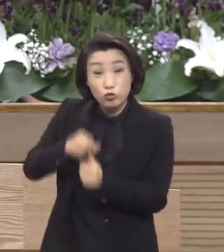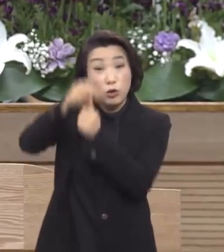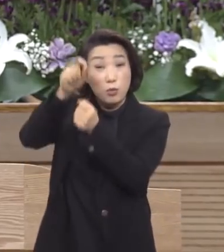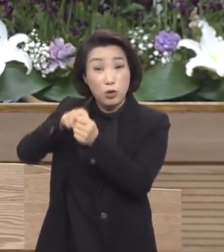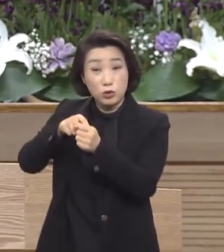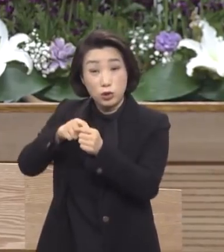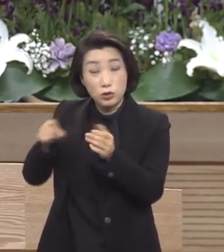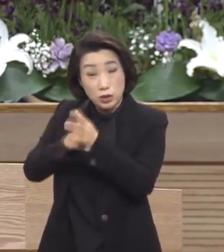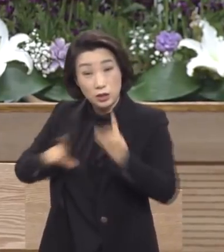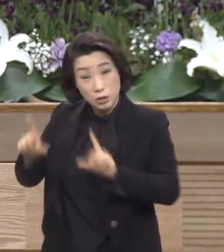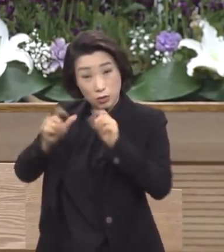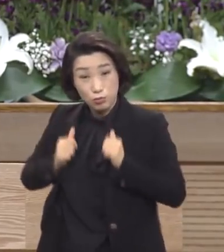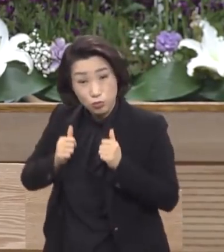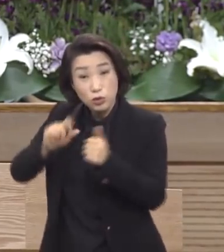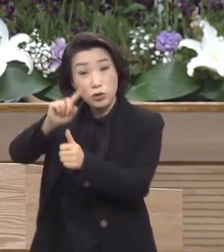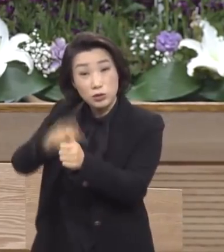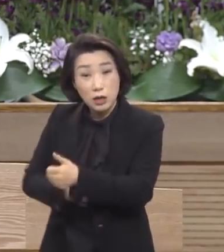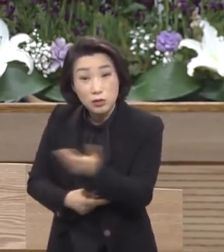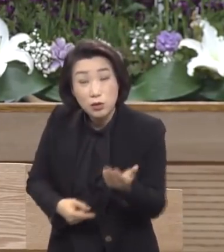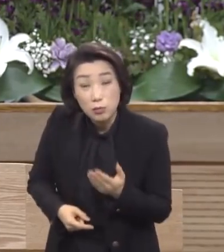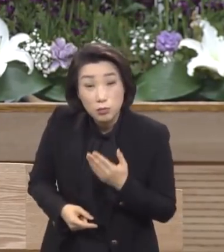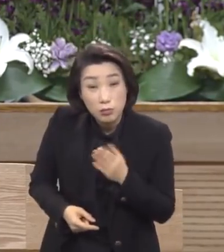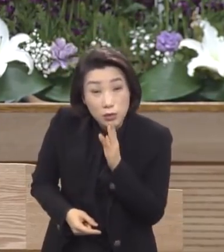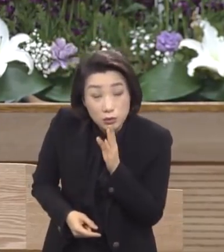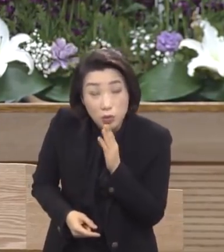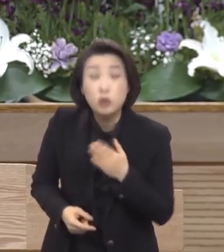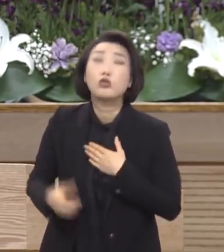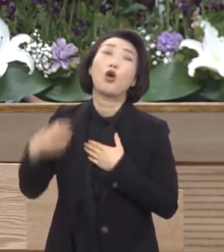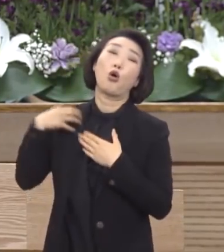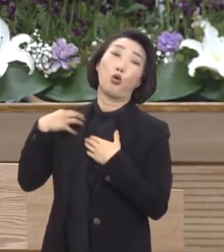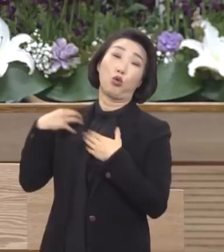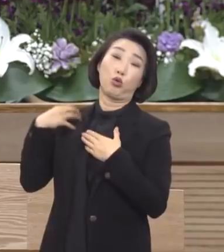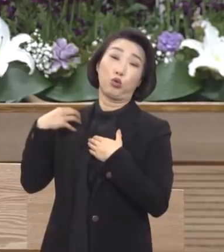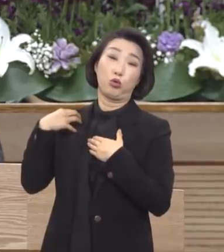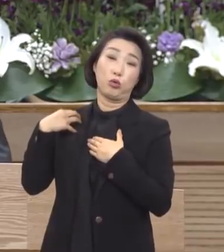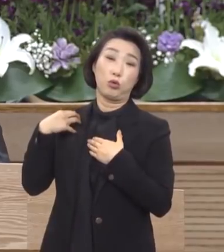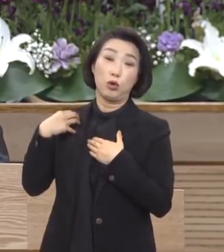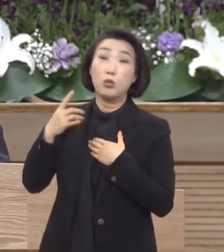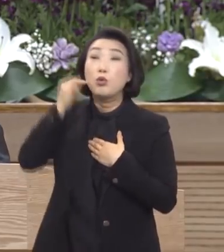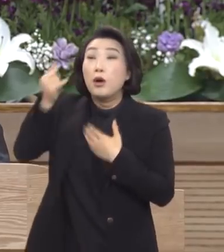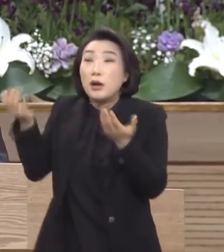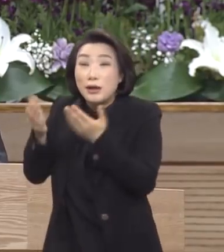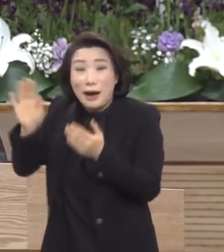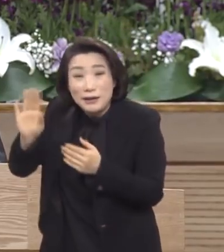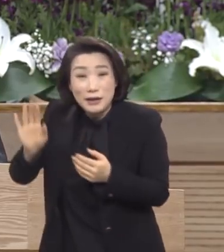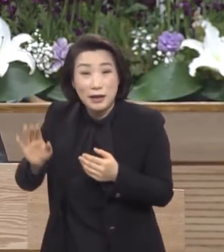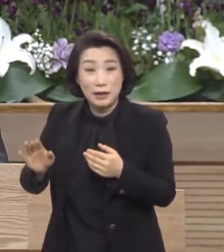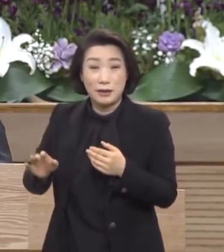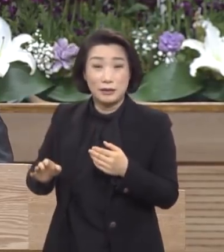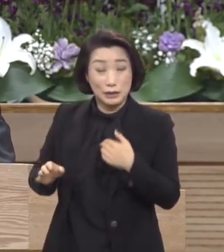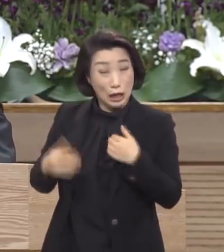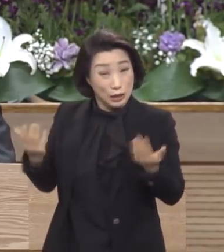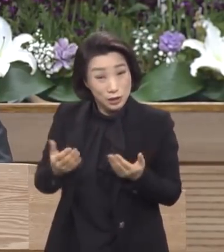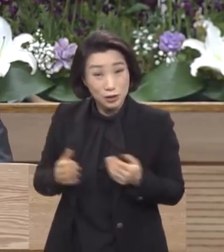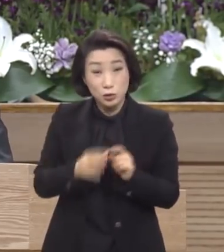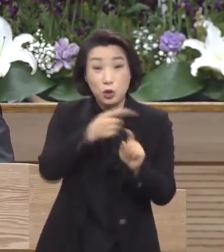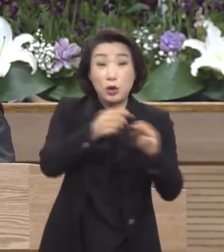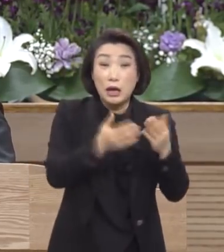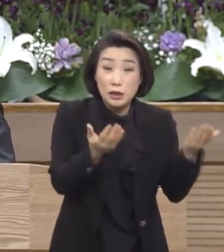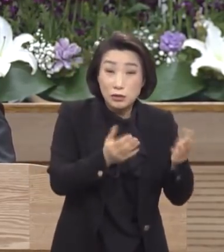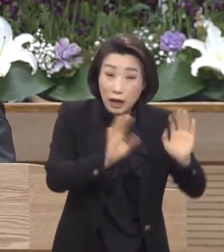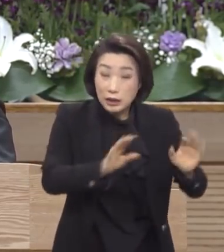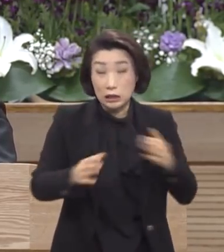거야. 내 일이라니까. 부모 일도 아니야. 아멘. 교회 일도